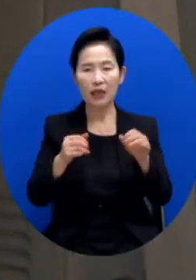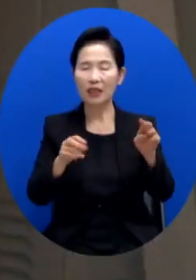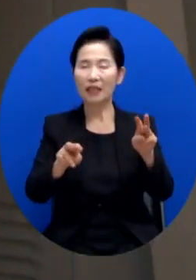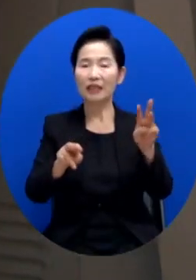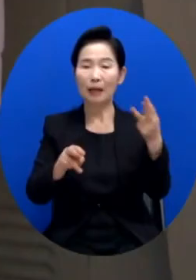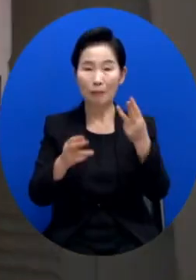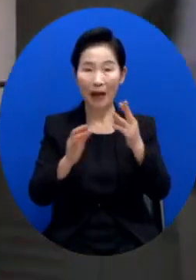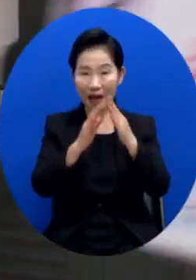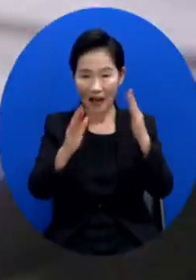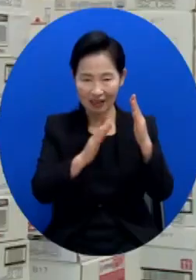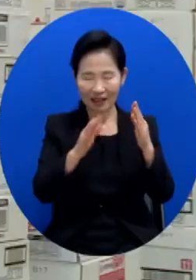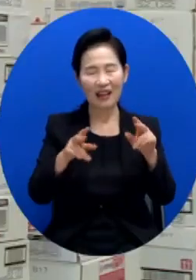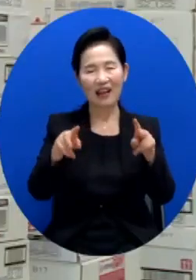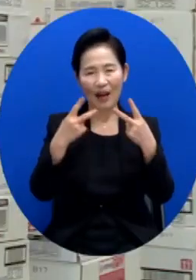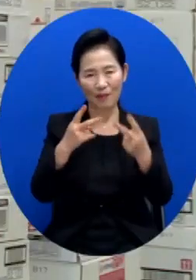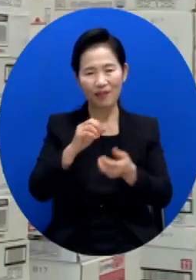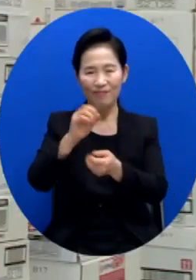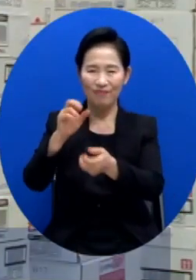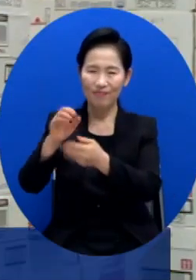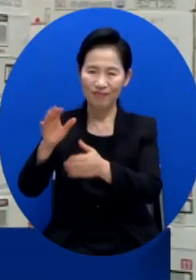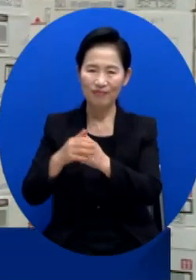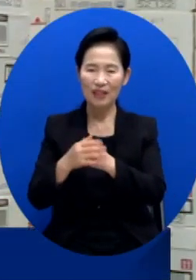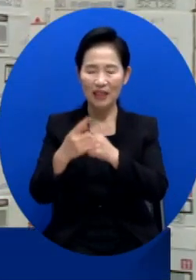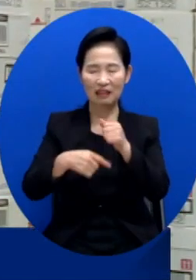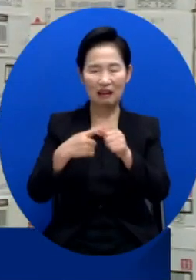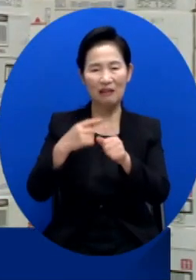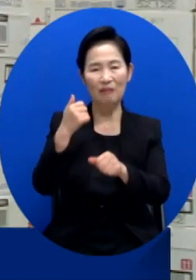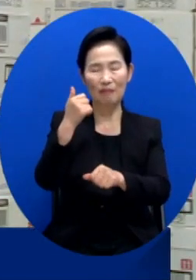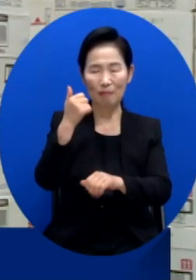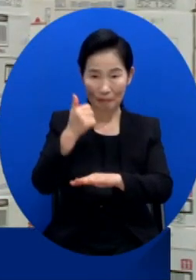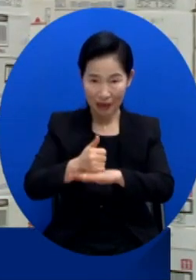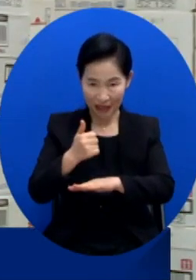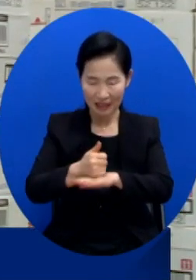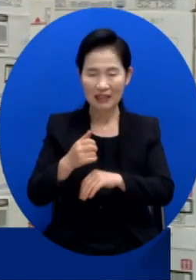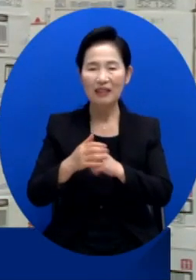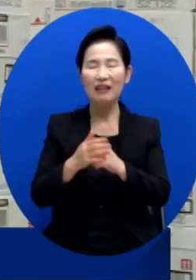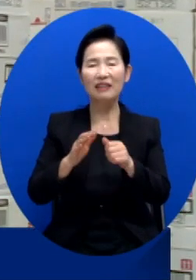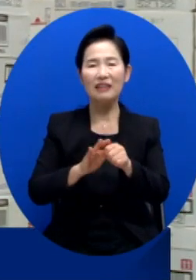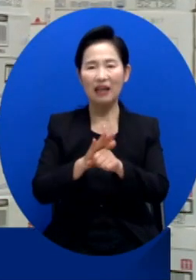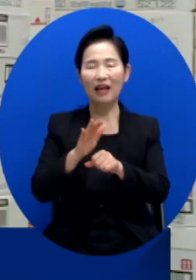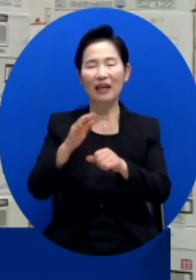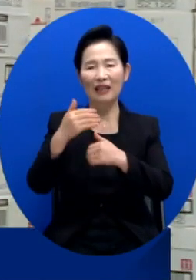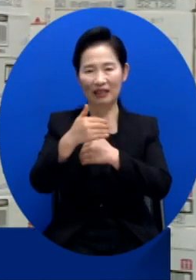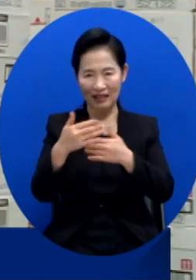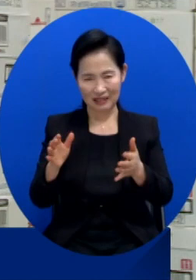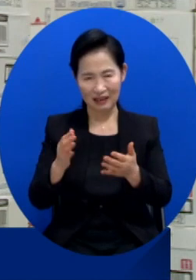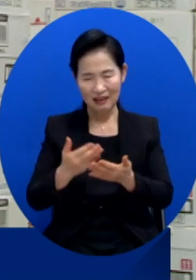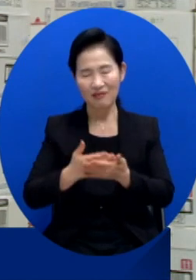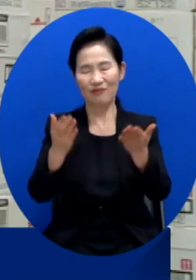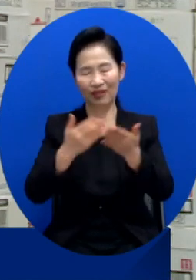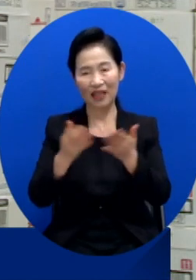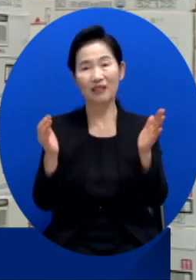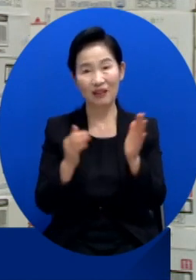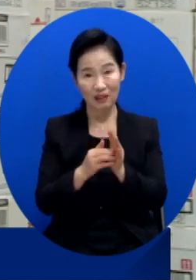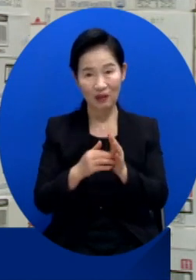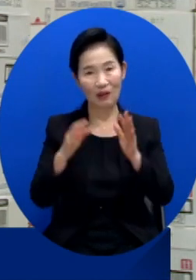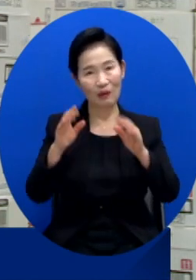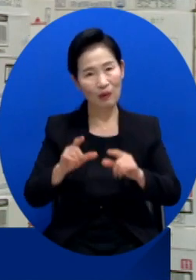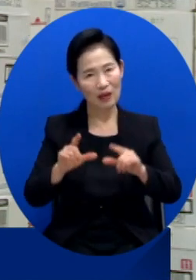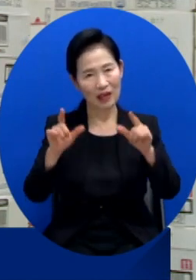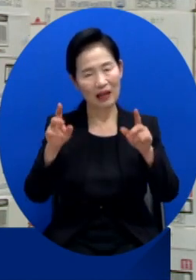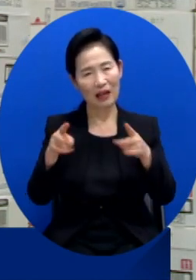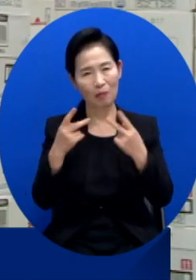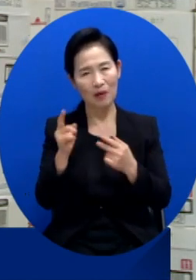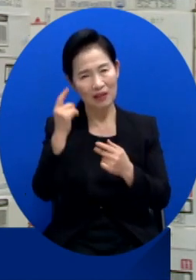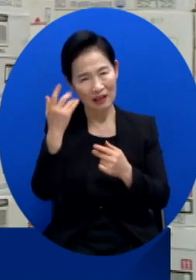상자를 전달했습니다. 연말에 사랑의 상자를 나눠드렸는데 이번에는 라면이 어떨까